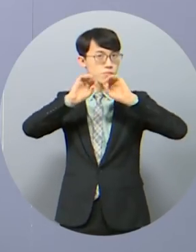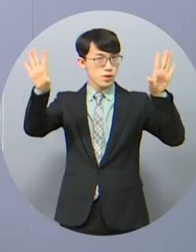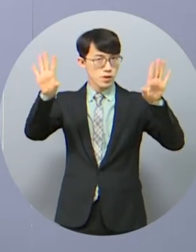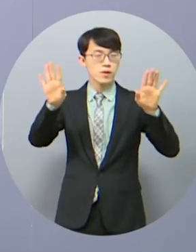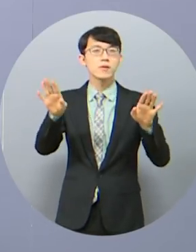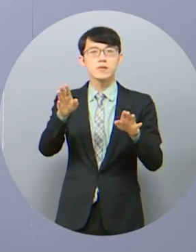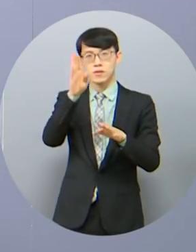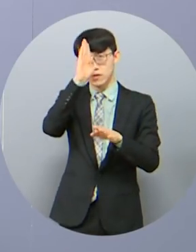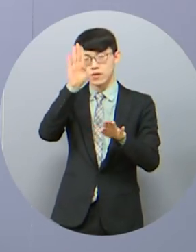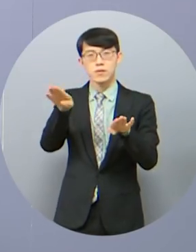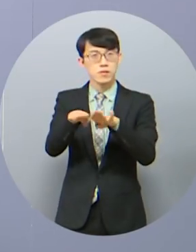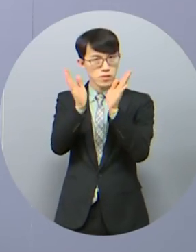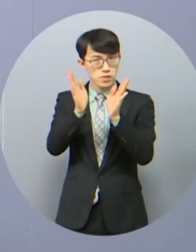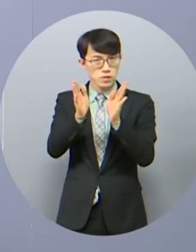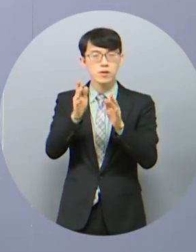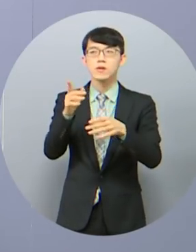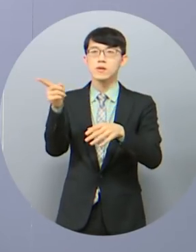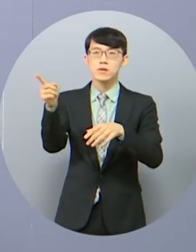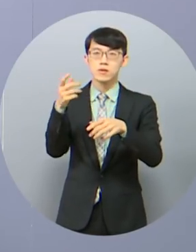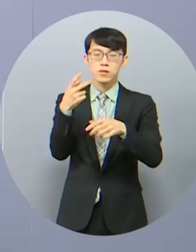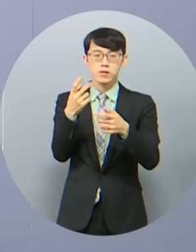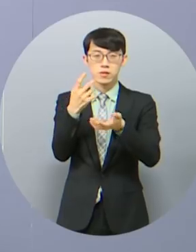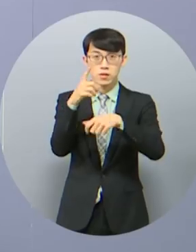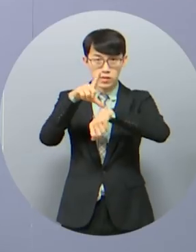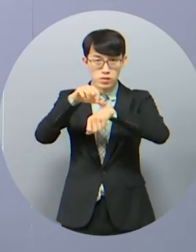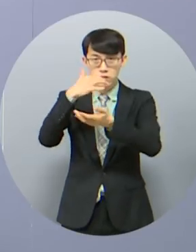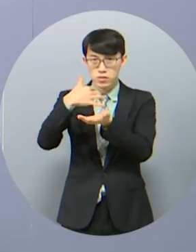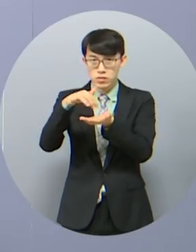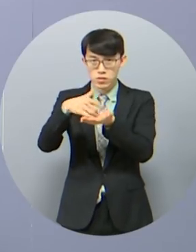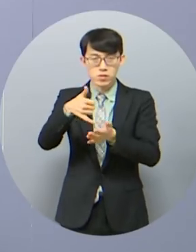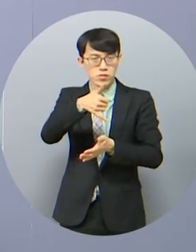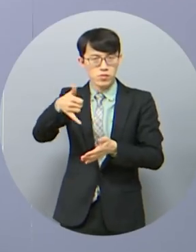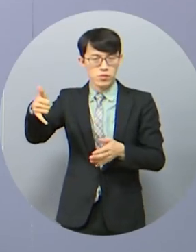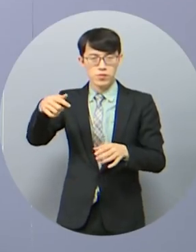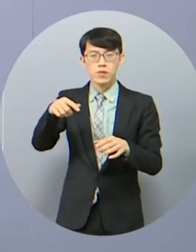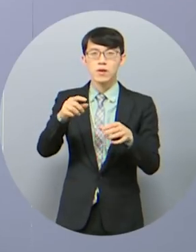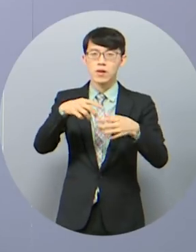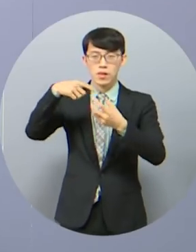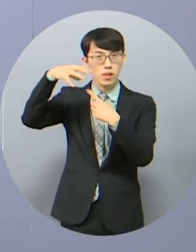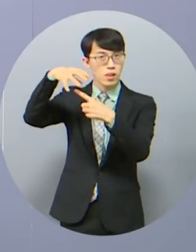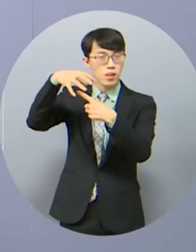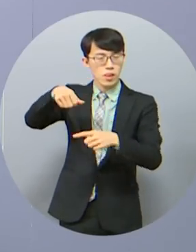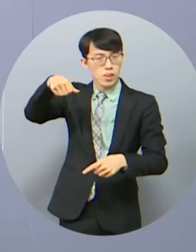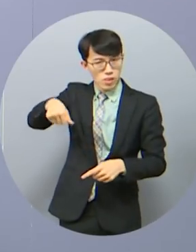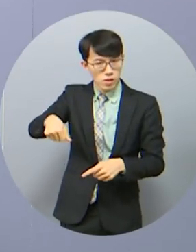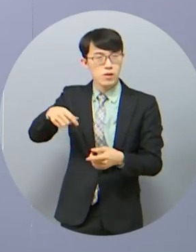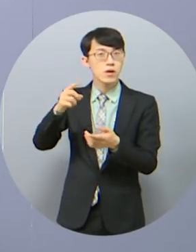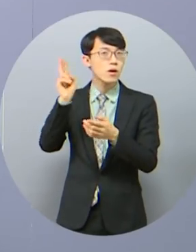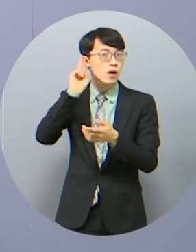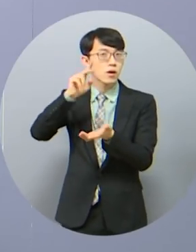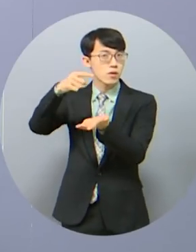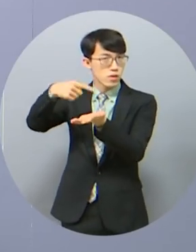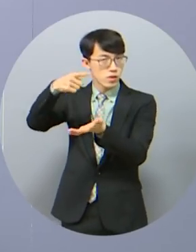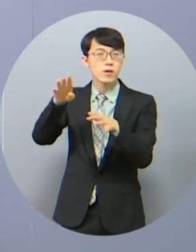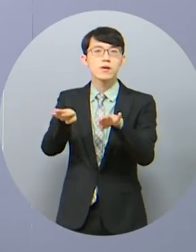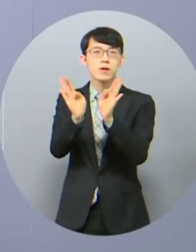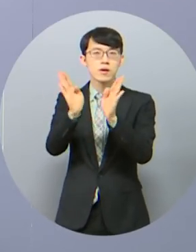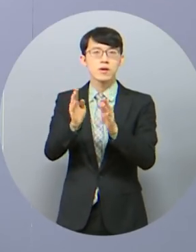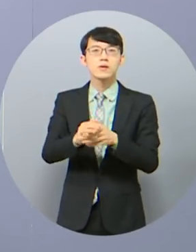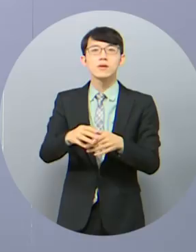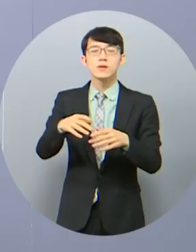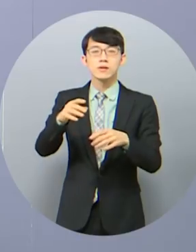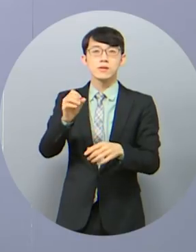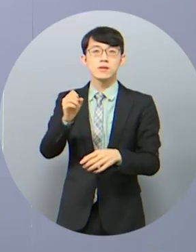表政见后，由计时员按铃一声开始计时，至结束前2分钟